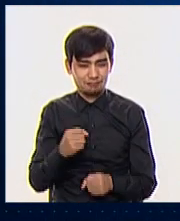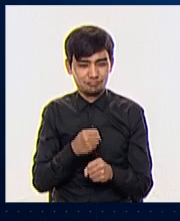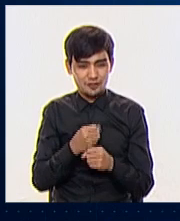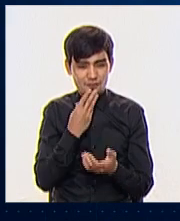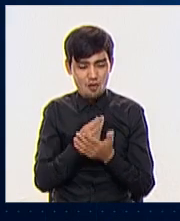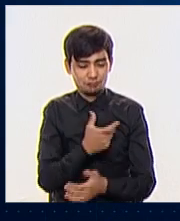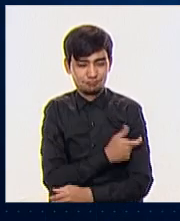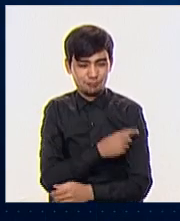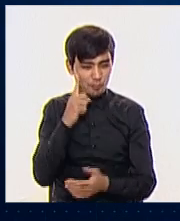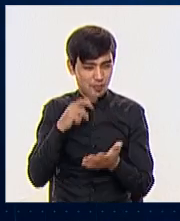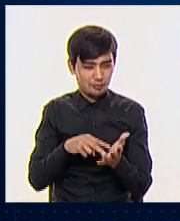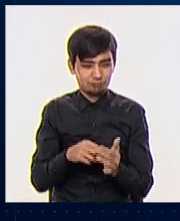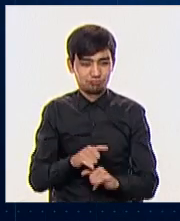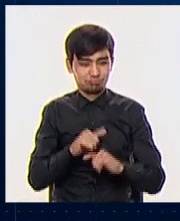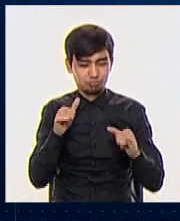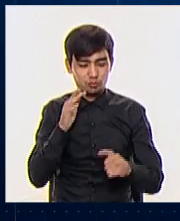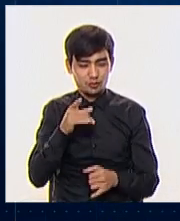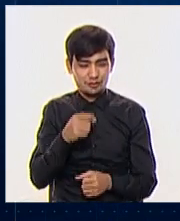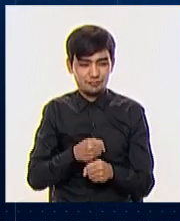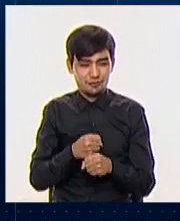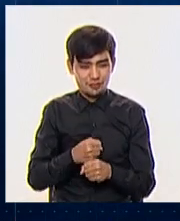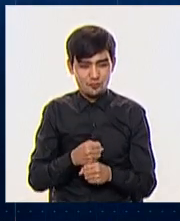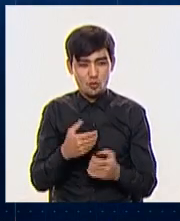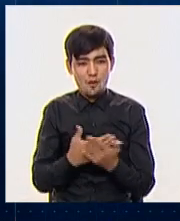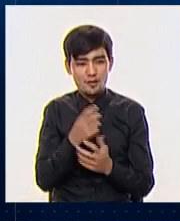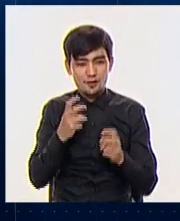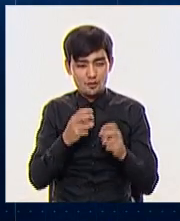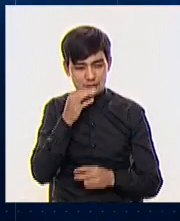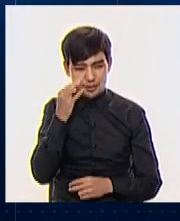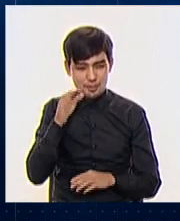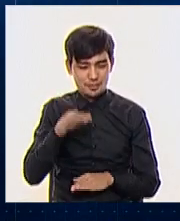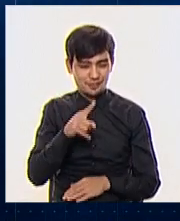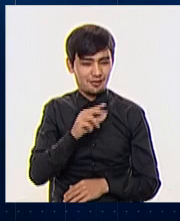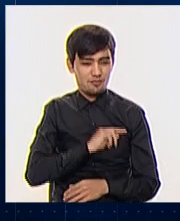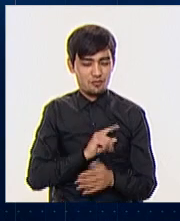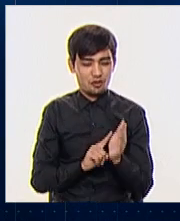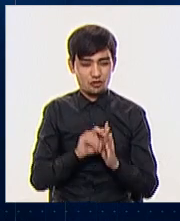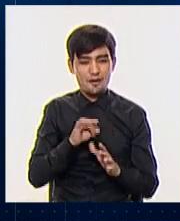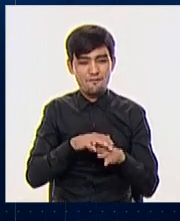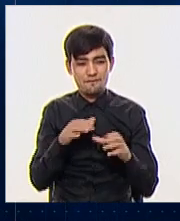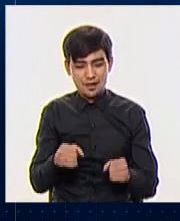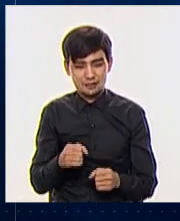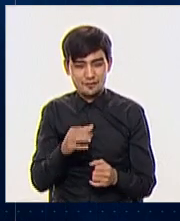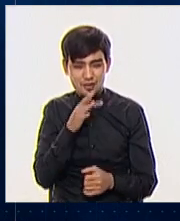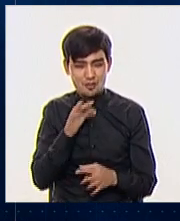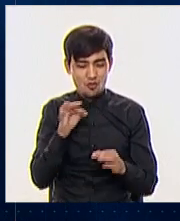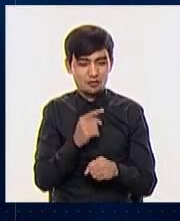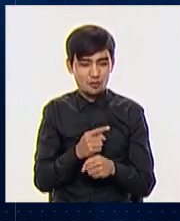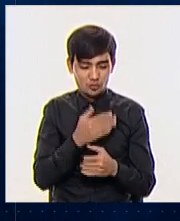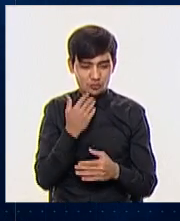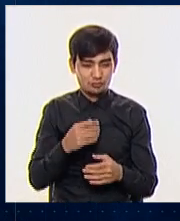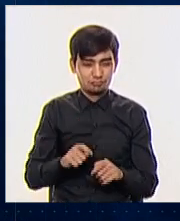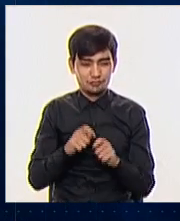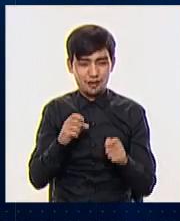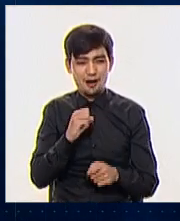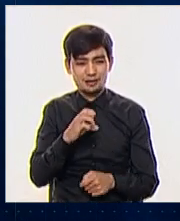своей вакцины. Это стало возможно благодаря началу работы нового завода в Германии. Власти страны в то же время ограничили использование препарата